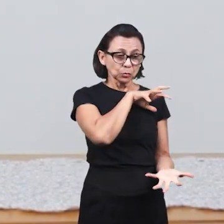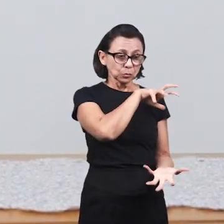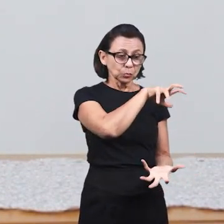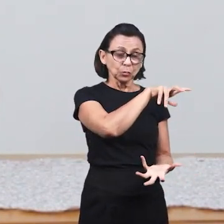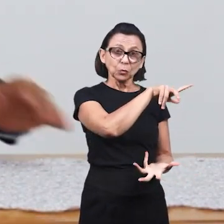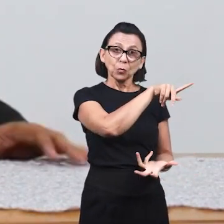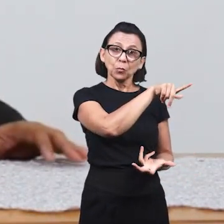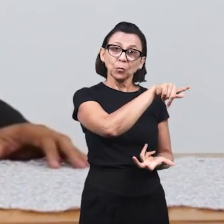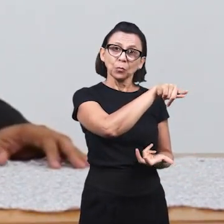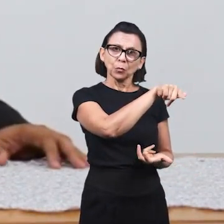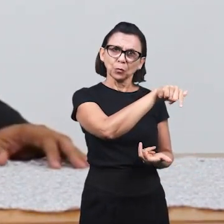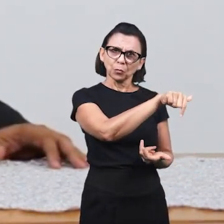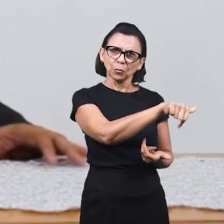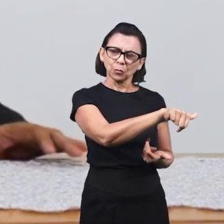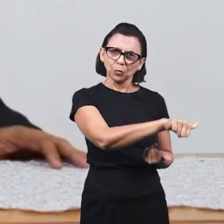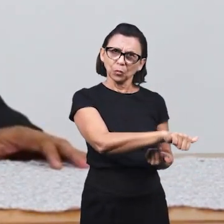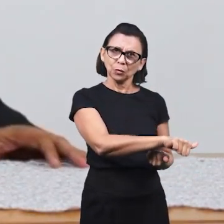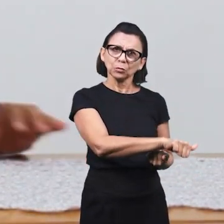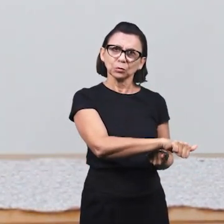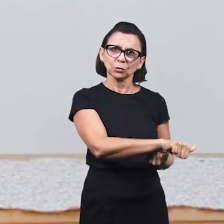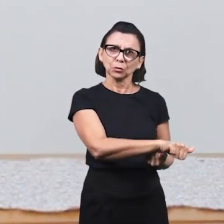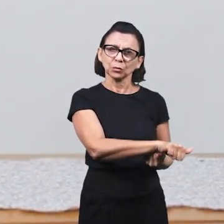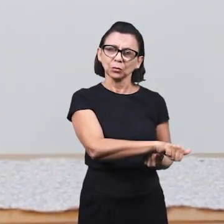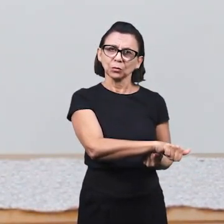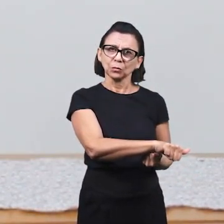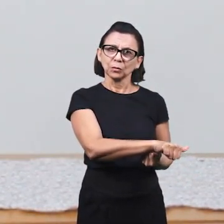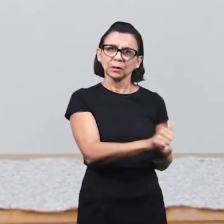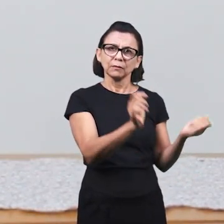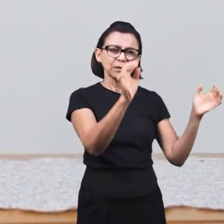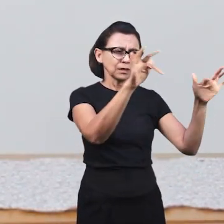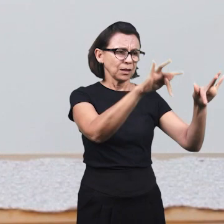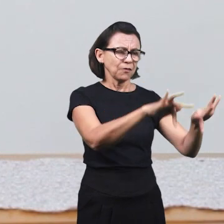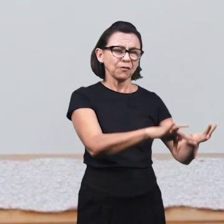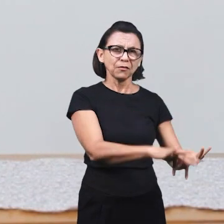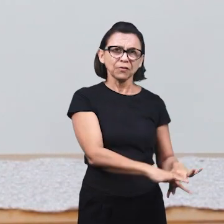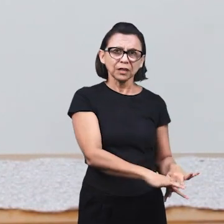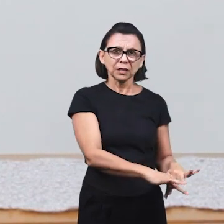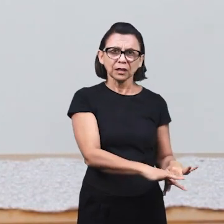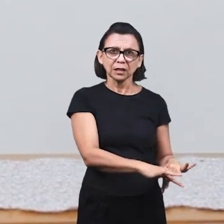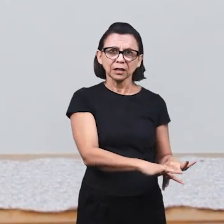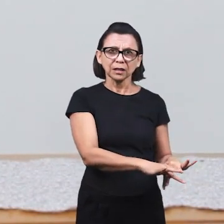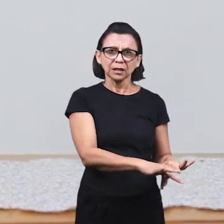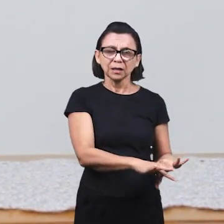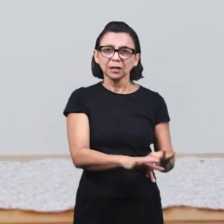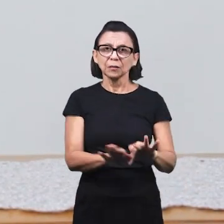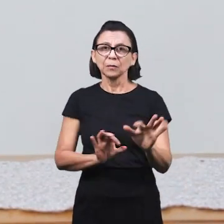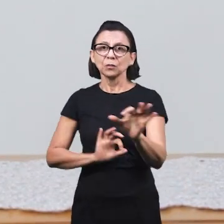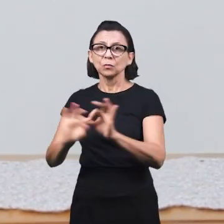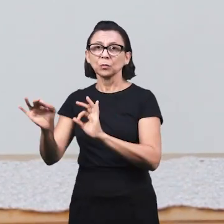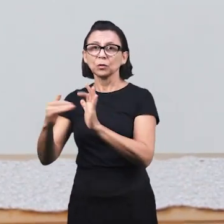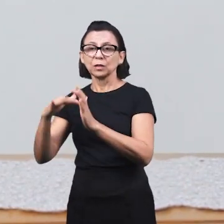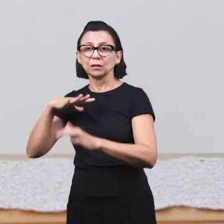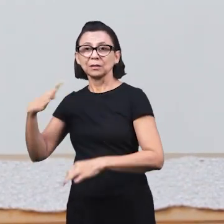делом искупления. И мы имеем доступ к к